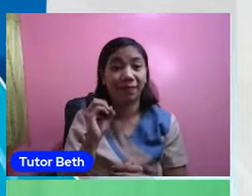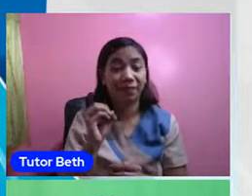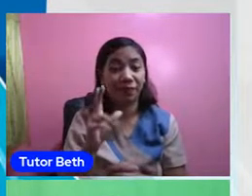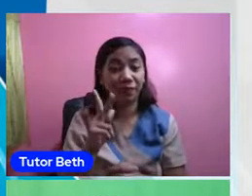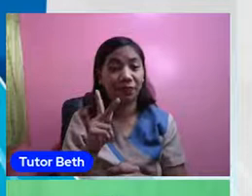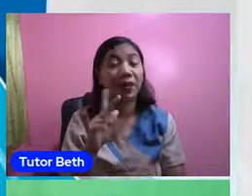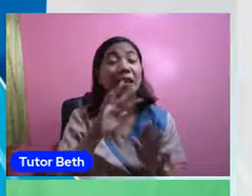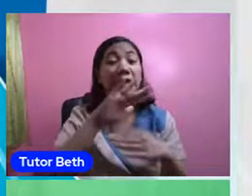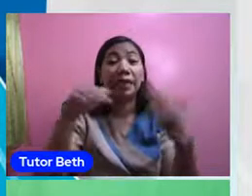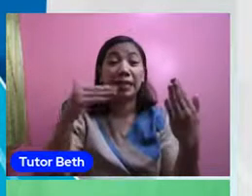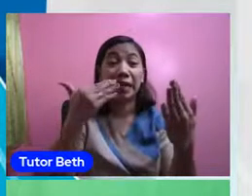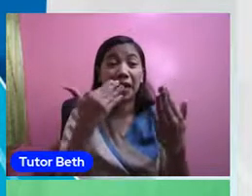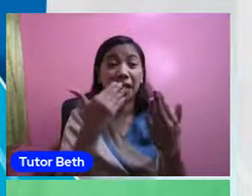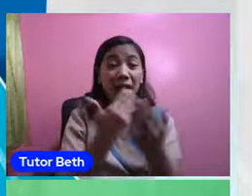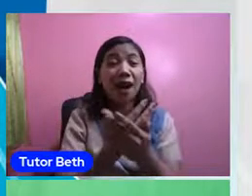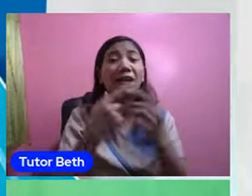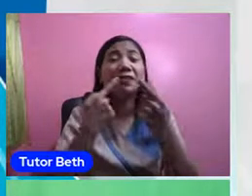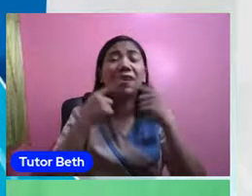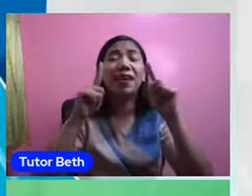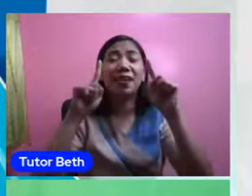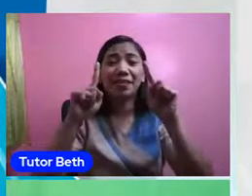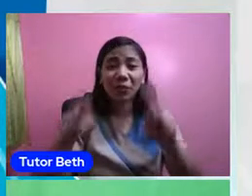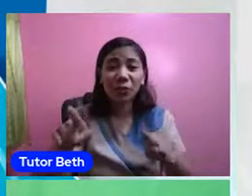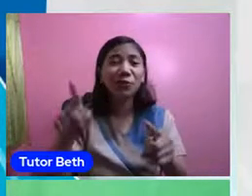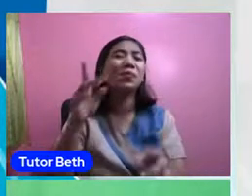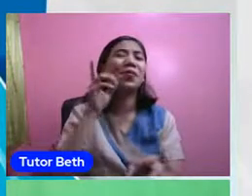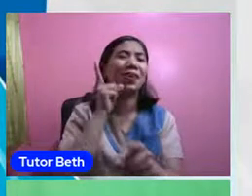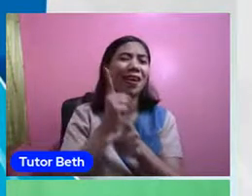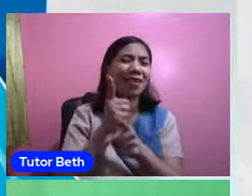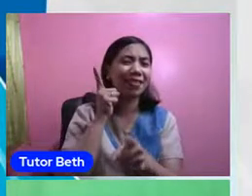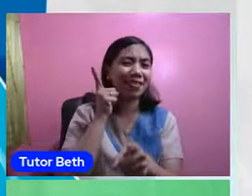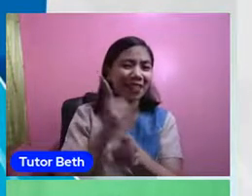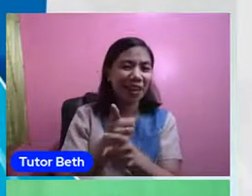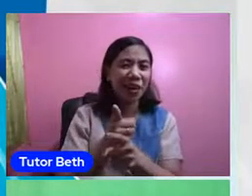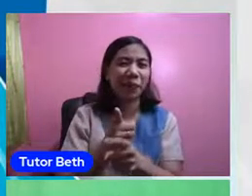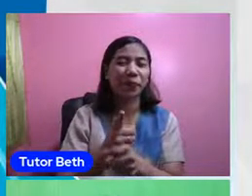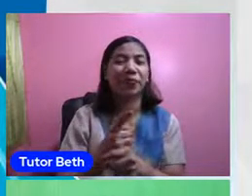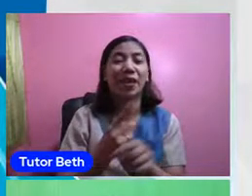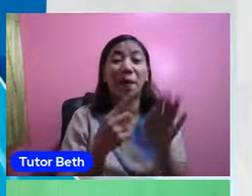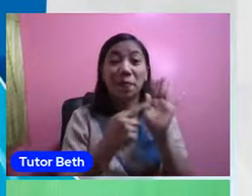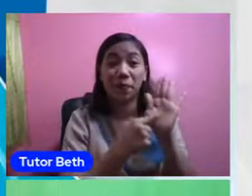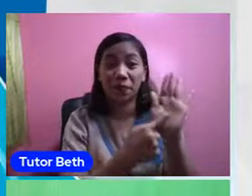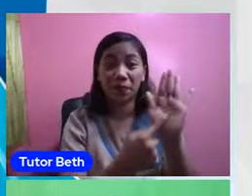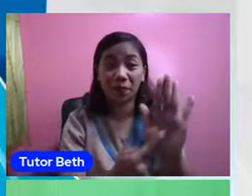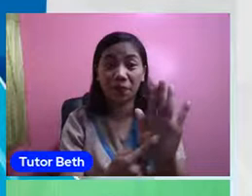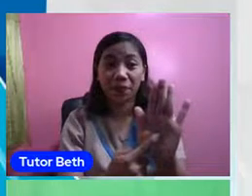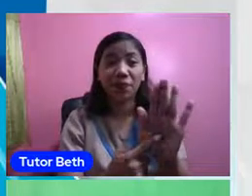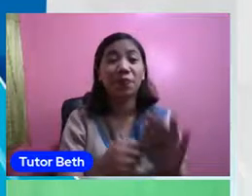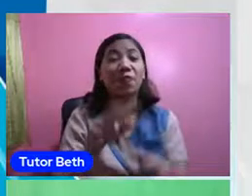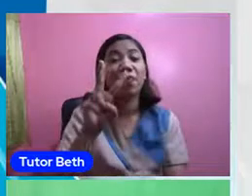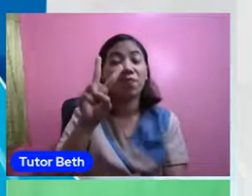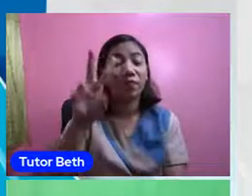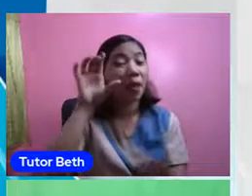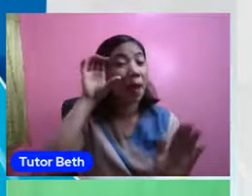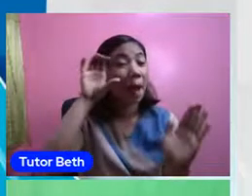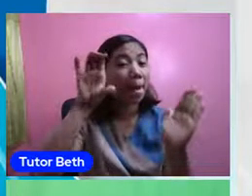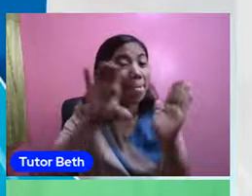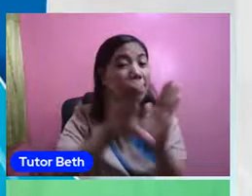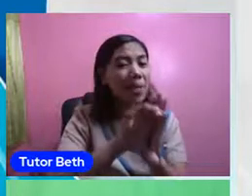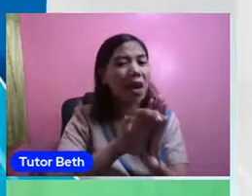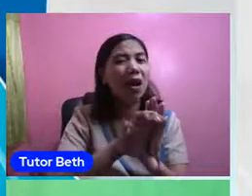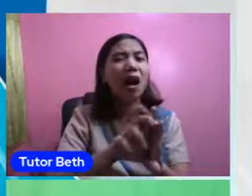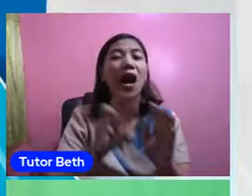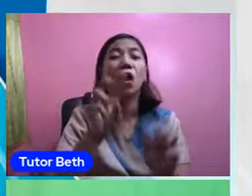ng sumagot, tama ang mga sinabi nyo. Sinapakita ng dalawang larawan, ang dalawang panahon na